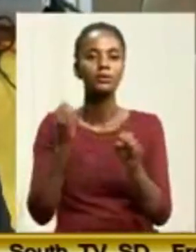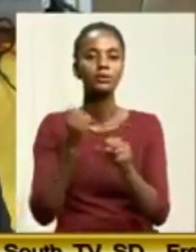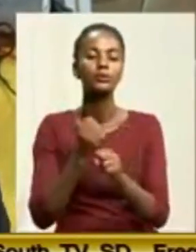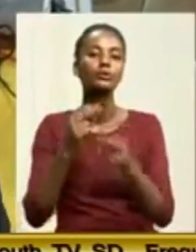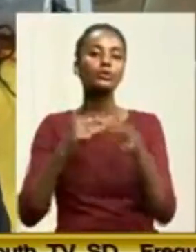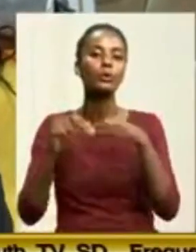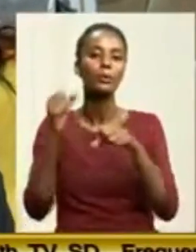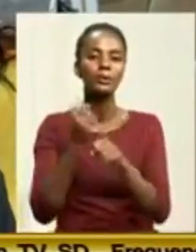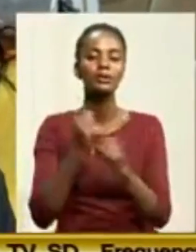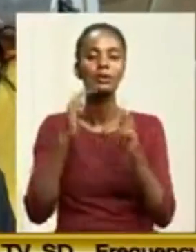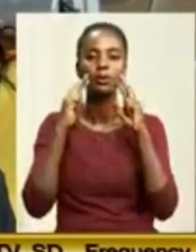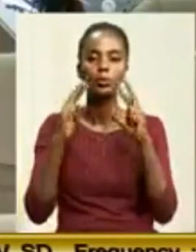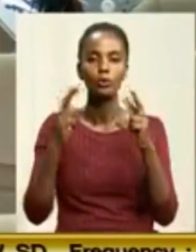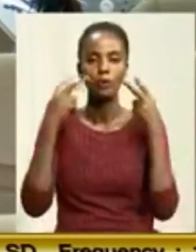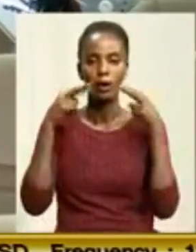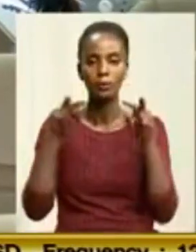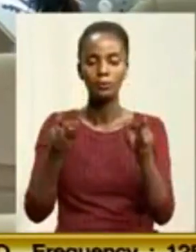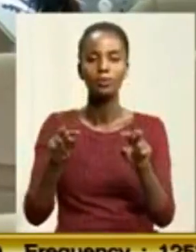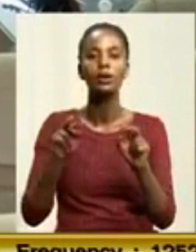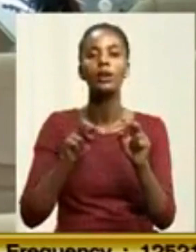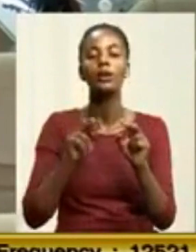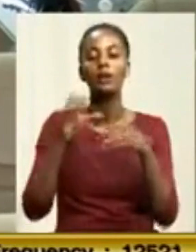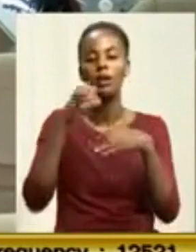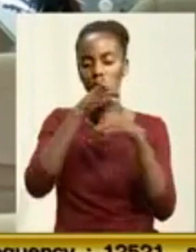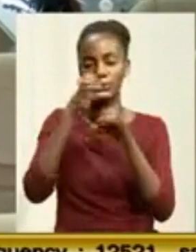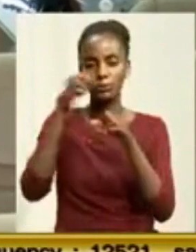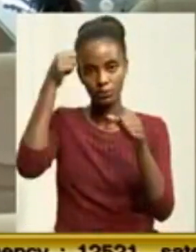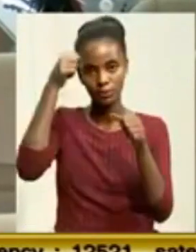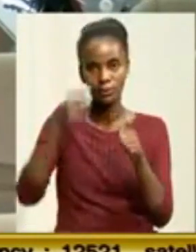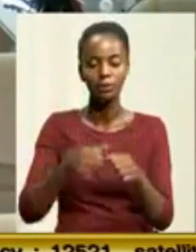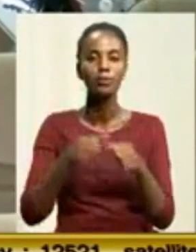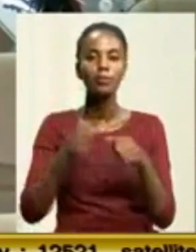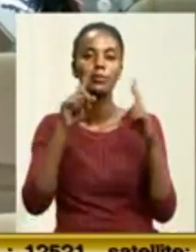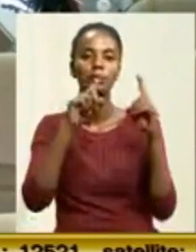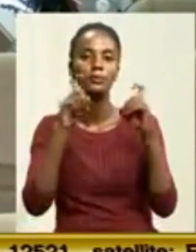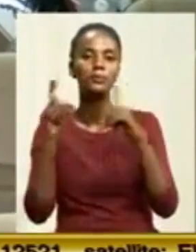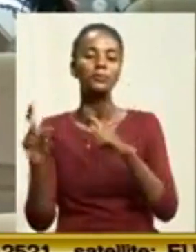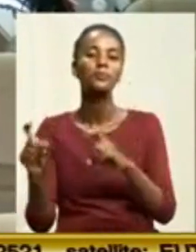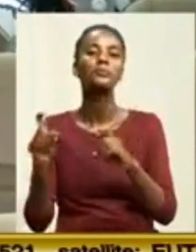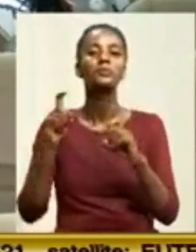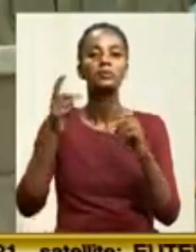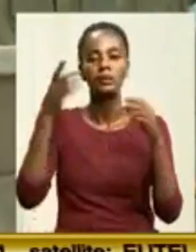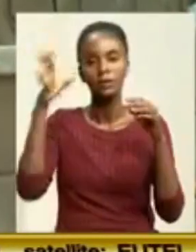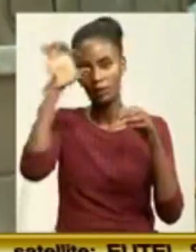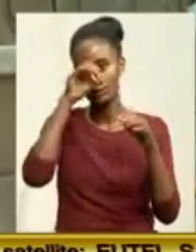በቢሮ መሰራቱን ሪፖርቱ አመላክቷል። በላብራቶሪዎች የሚስተዋለውን የምርመራ አቅም ውስንነት ከግምት